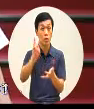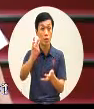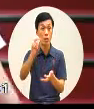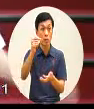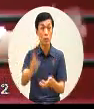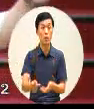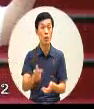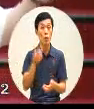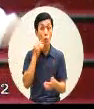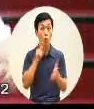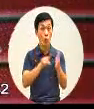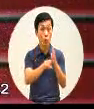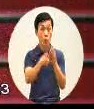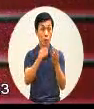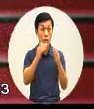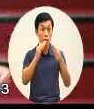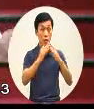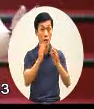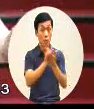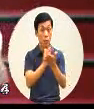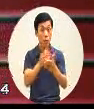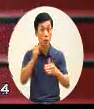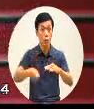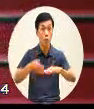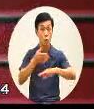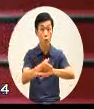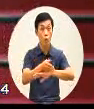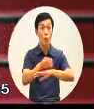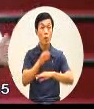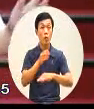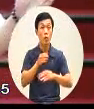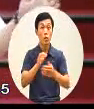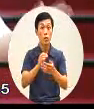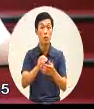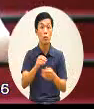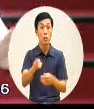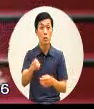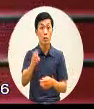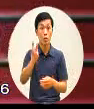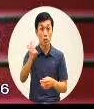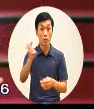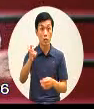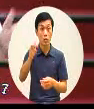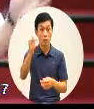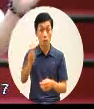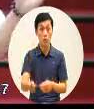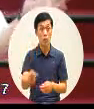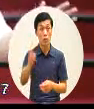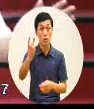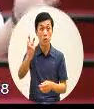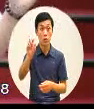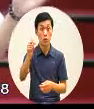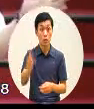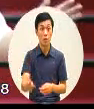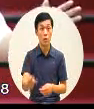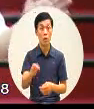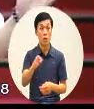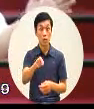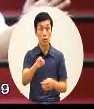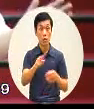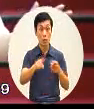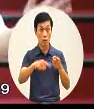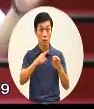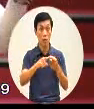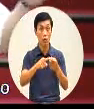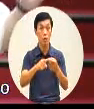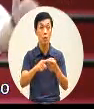如果他核定是一个300万、30亿，那么他必须啦，吼，伊也当容易面对永